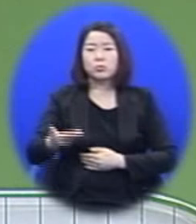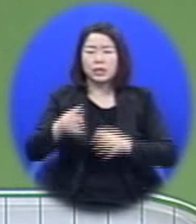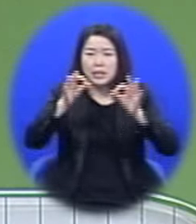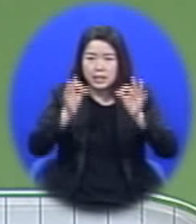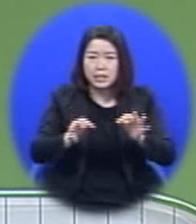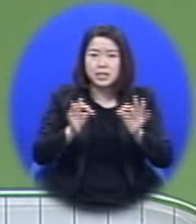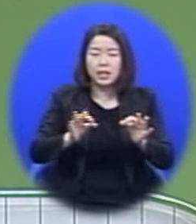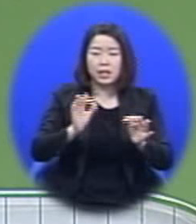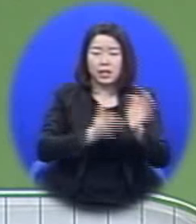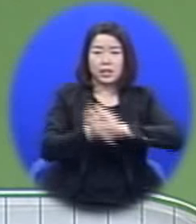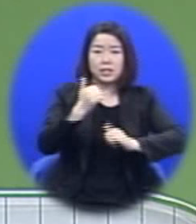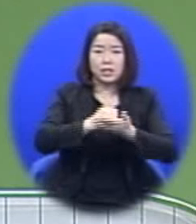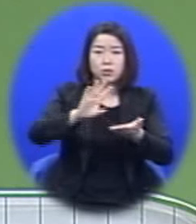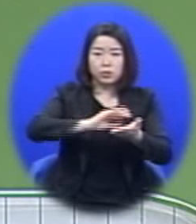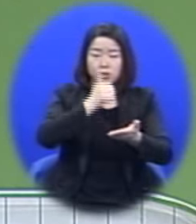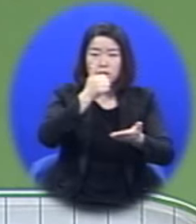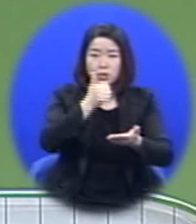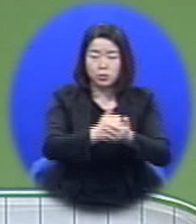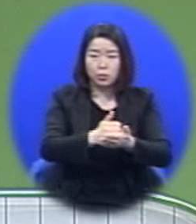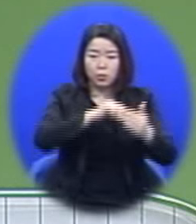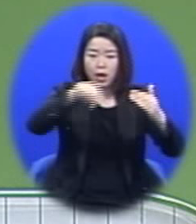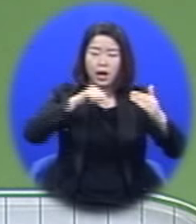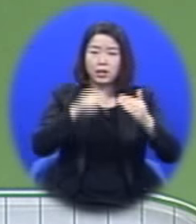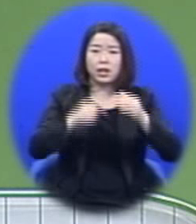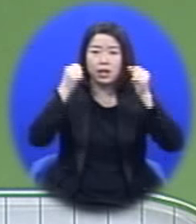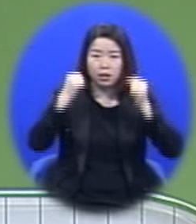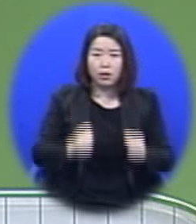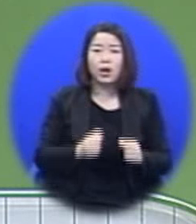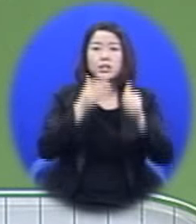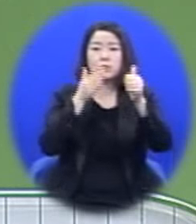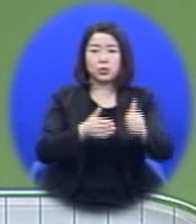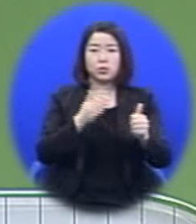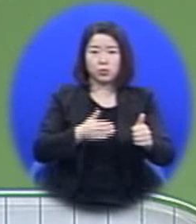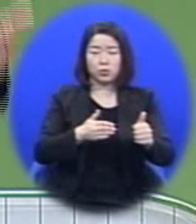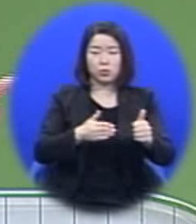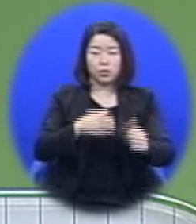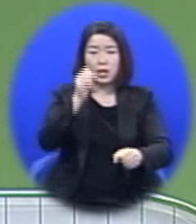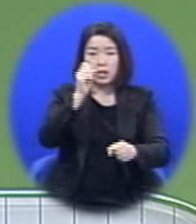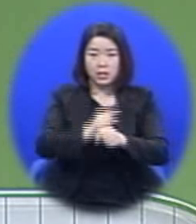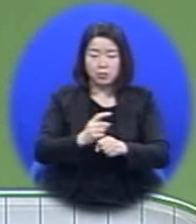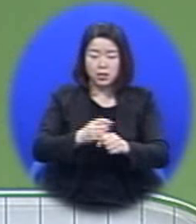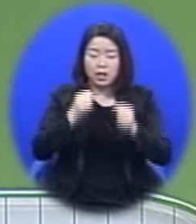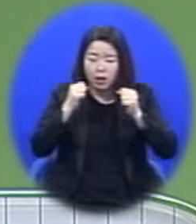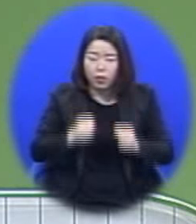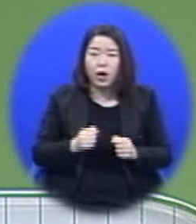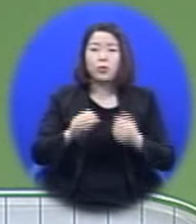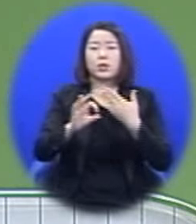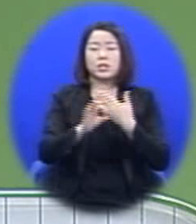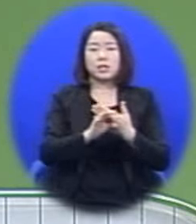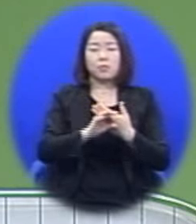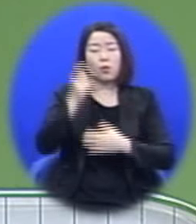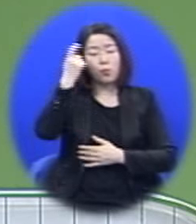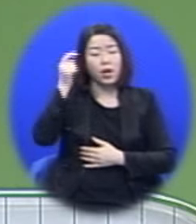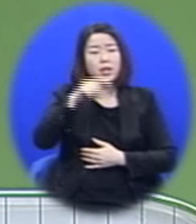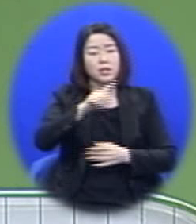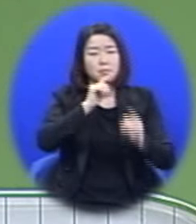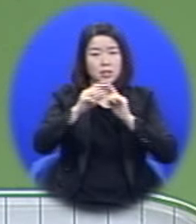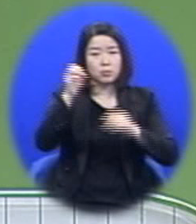예수 그리스도 안에 거하십시오. 이미 다 거하고 계시다면 이 말씀을 왜 해요?